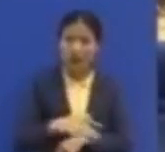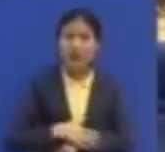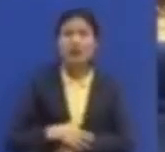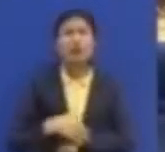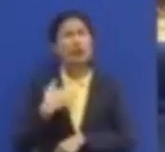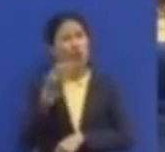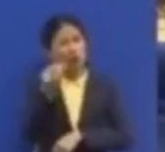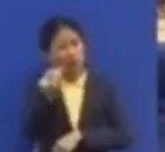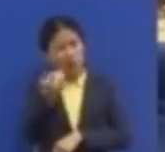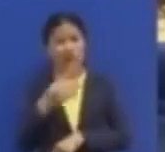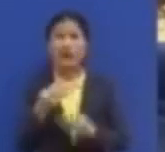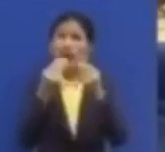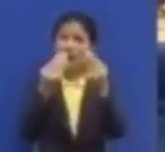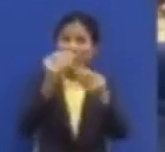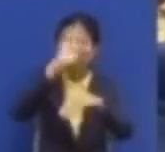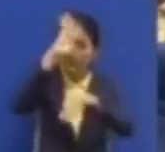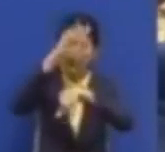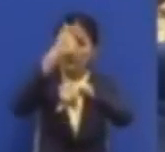นึงครับ